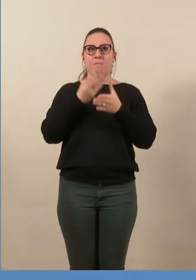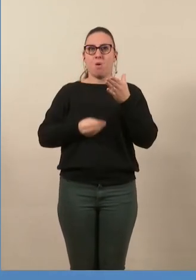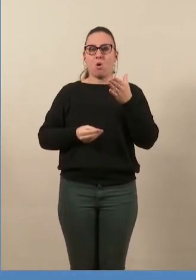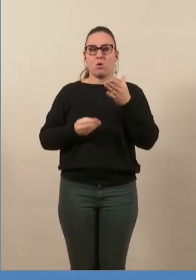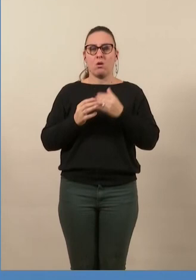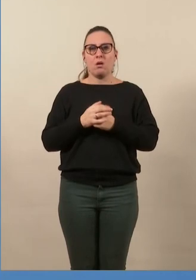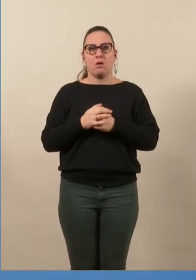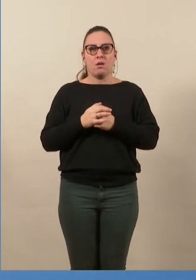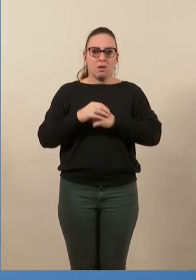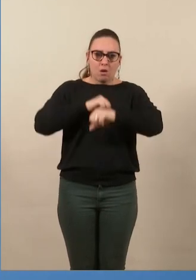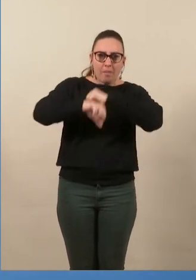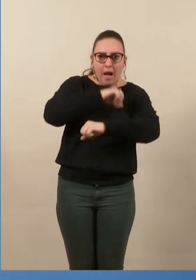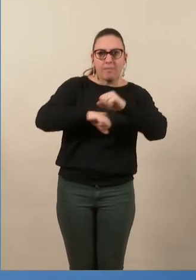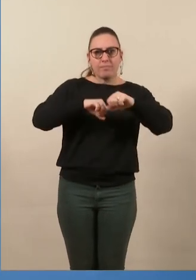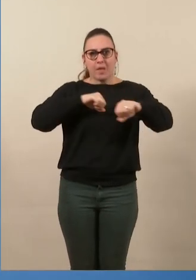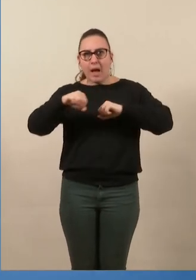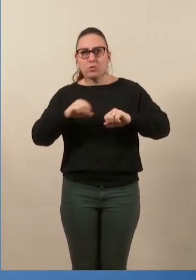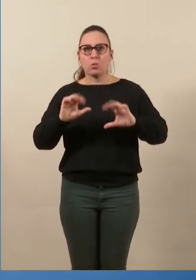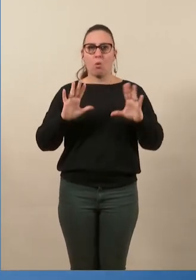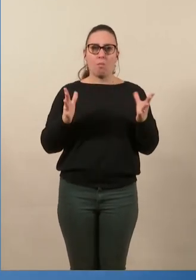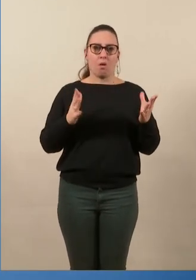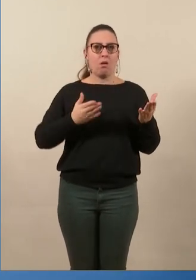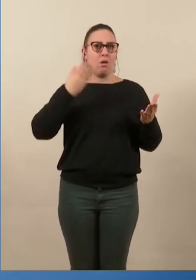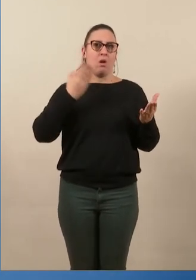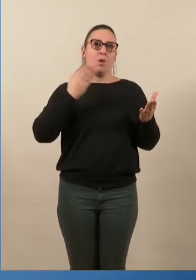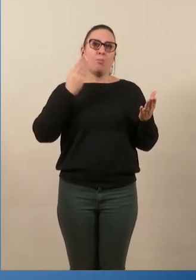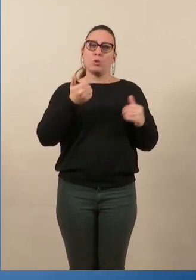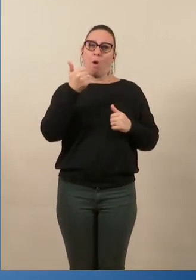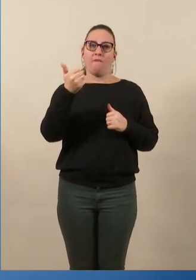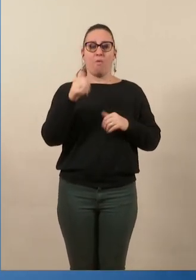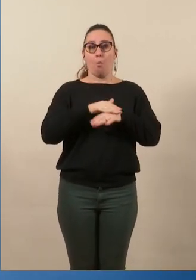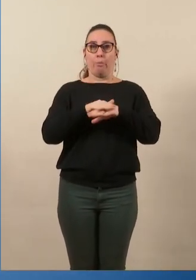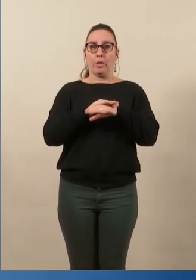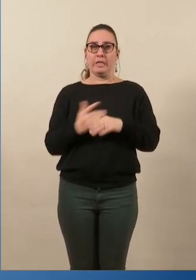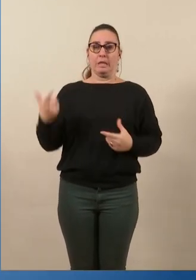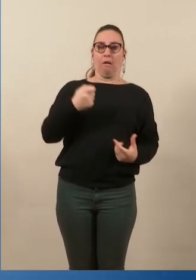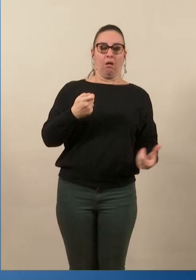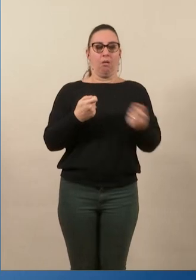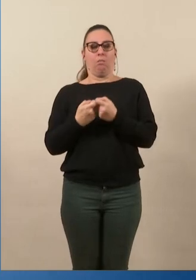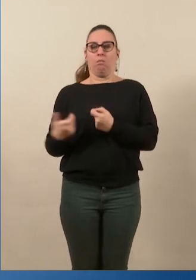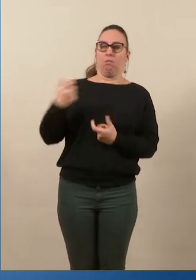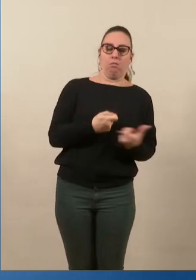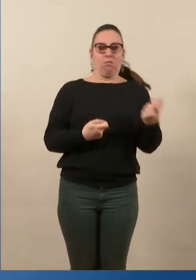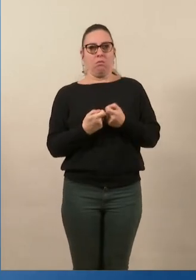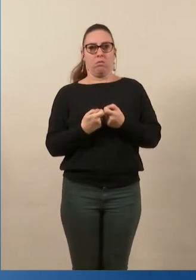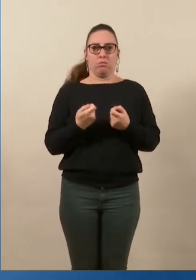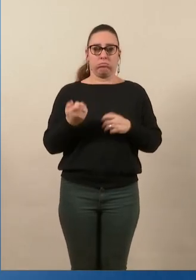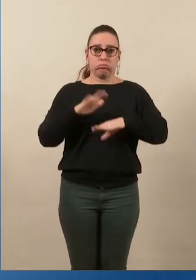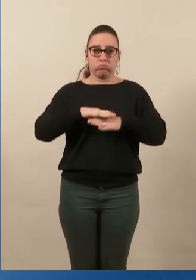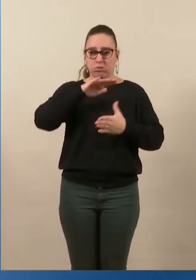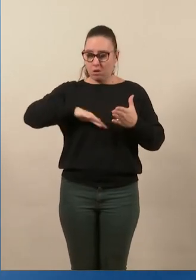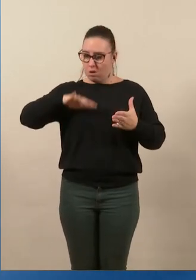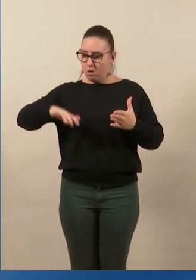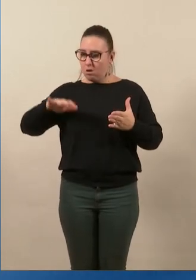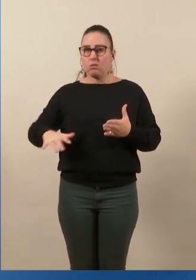faits et des choses il s'agit toujours de faire entrer tout dans votre grille politique à propos d'un rapport avec lequel il n'a pas